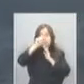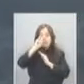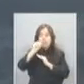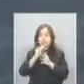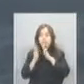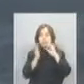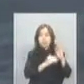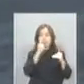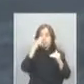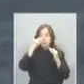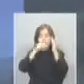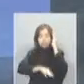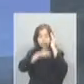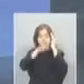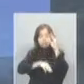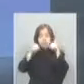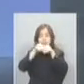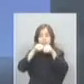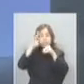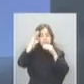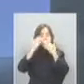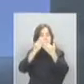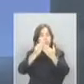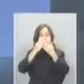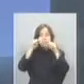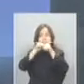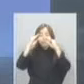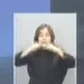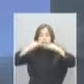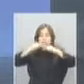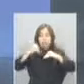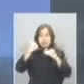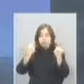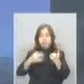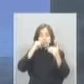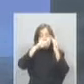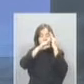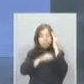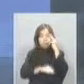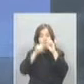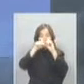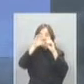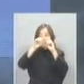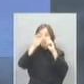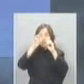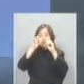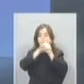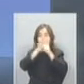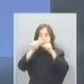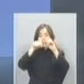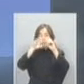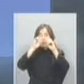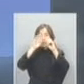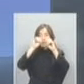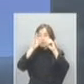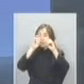สภาวาระดับน้ำในแน้ำเจ้าพระยาที่หน้ากองปชชการกองทับเรือวนนี้น้ำลเต็ที่เวลา 18 น. 37 น. ตำกวาระ